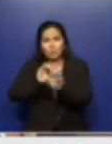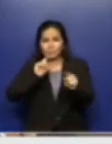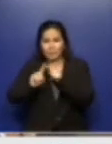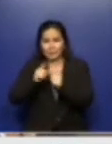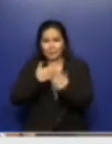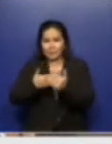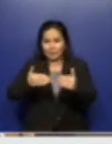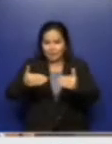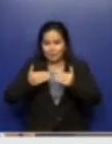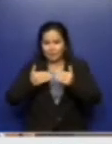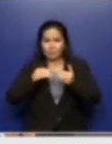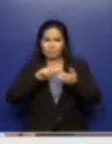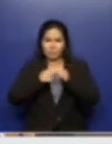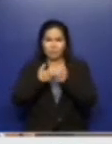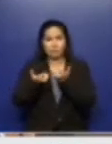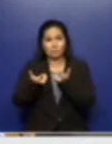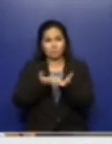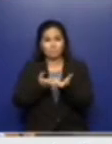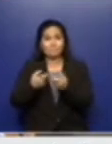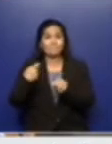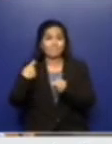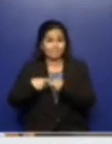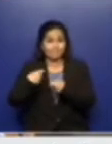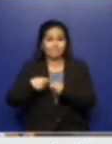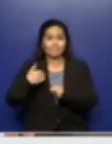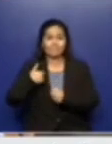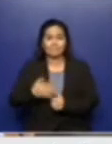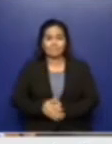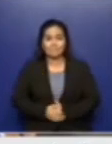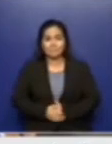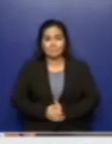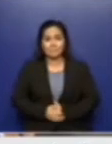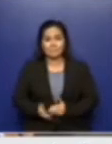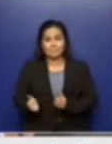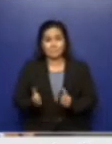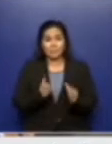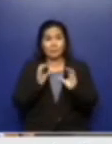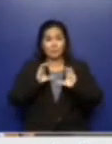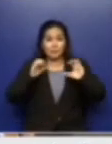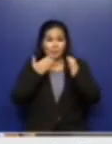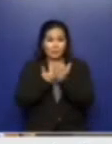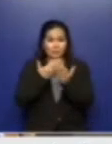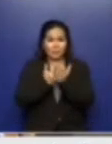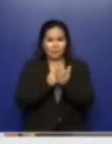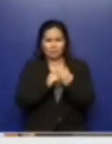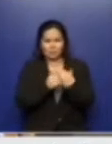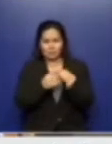นะครับค่าใช้จ่ายของรัฐที่จะเตรียมไว้เนี่ยมันก็ต้อง